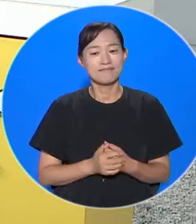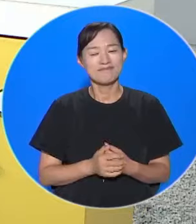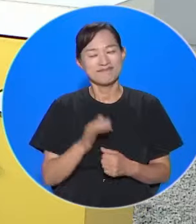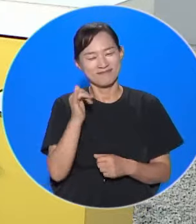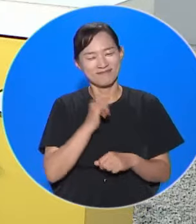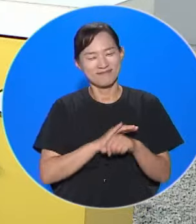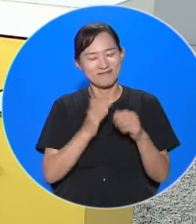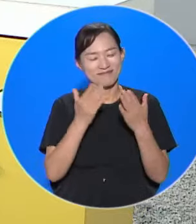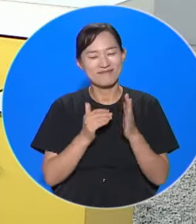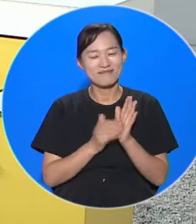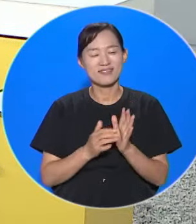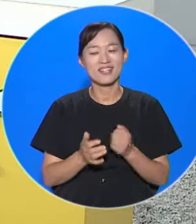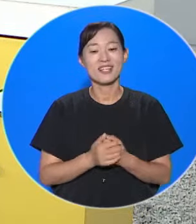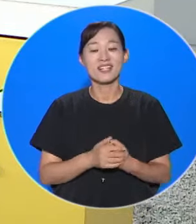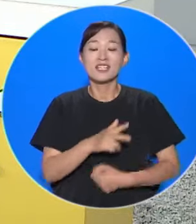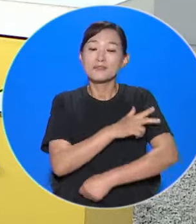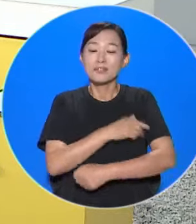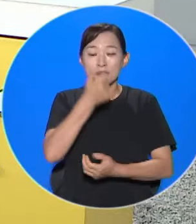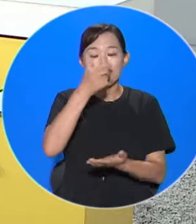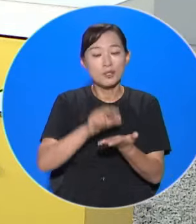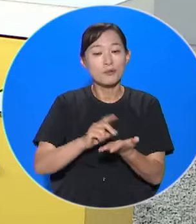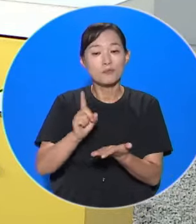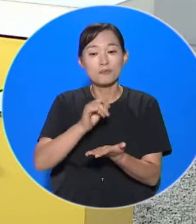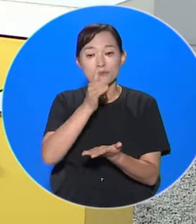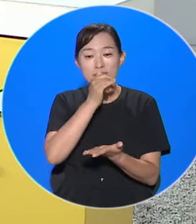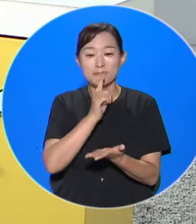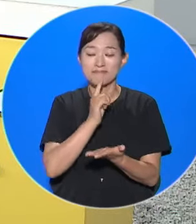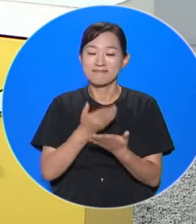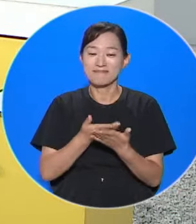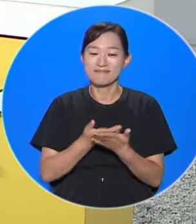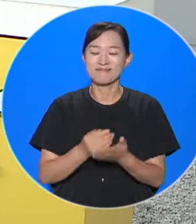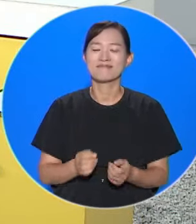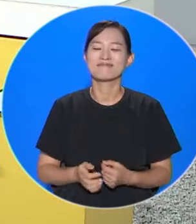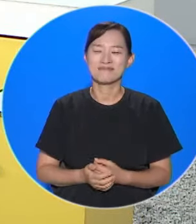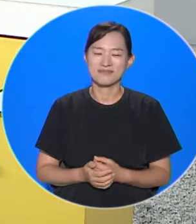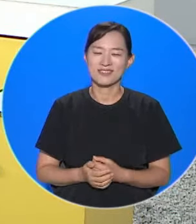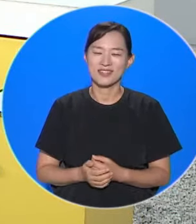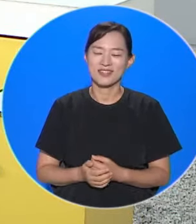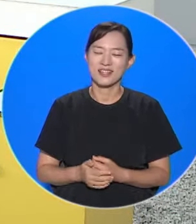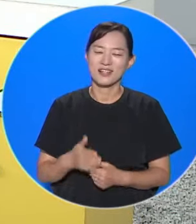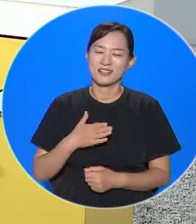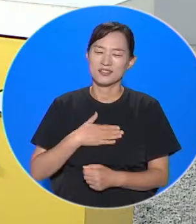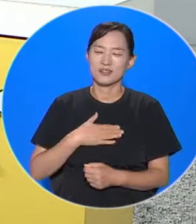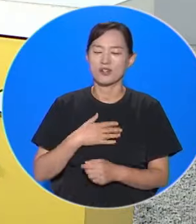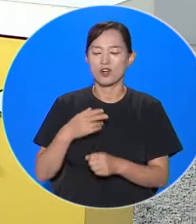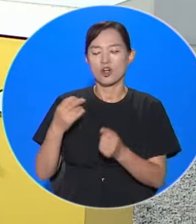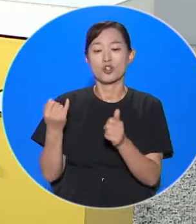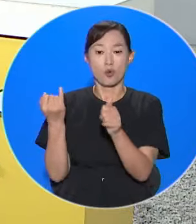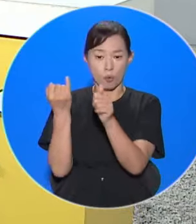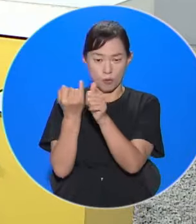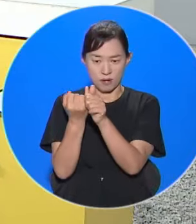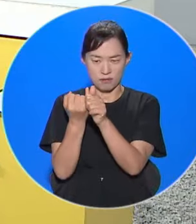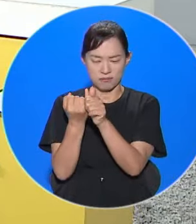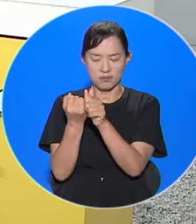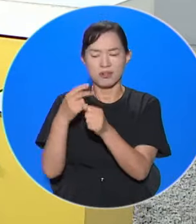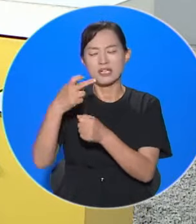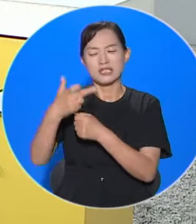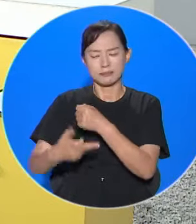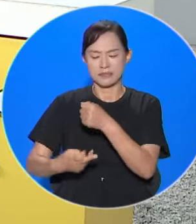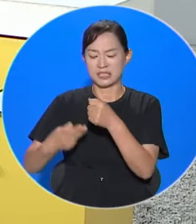전화 잘 주셨고요. 우리 집사님 어떤 기도 제목이 있으신지 한번 나눠주실까요? 아, 제가 결혼한 지